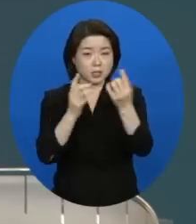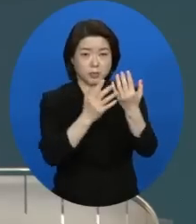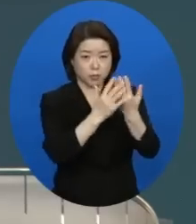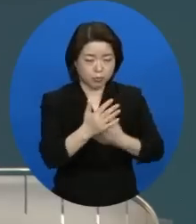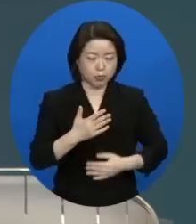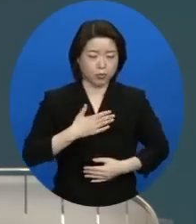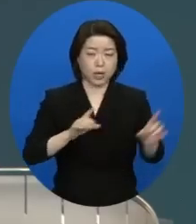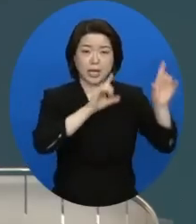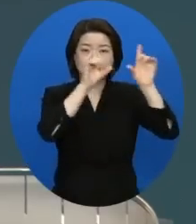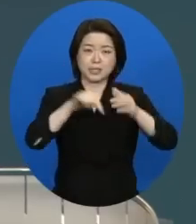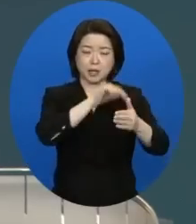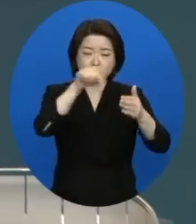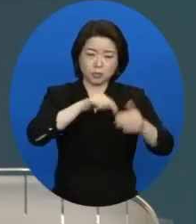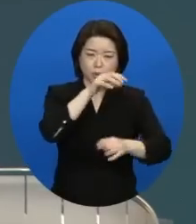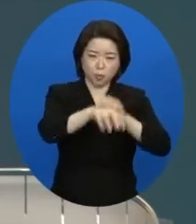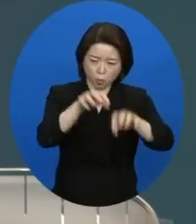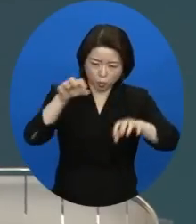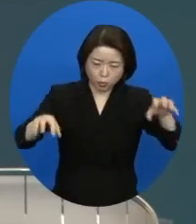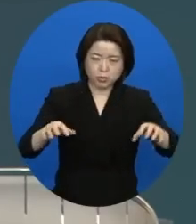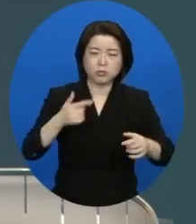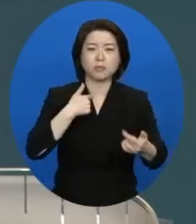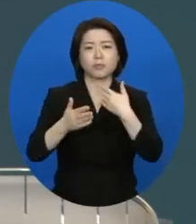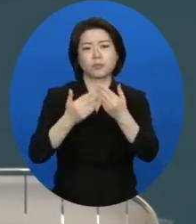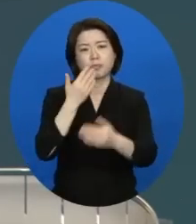속에 곳곳에서 경험하게 돼요.